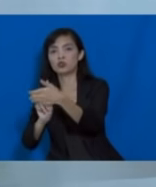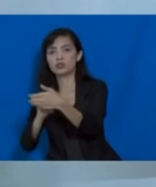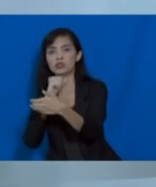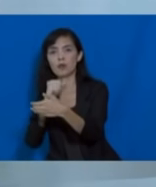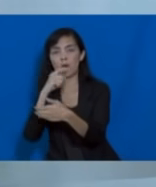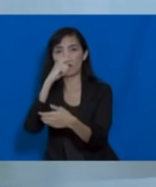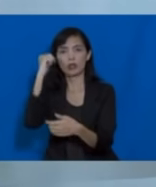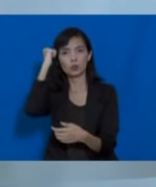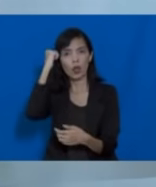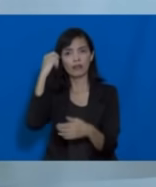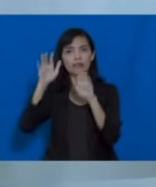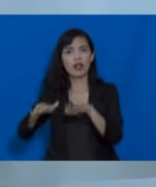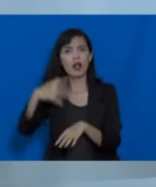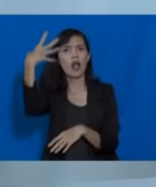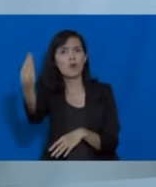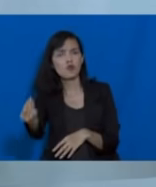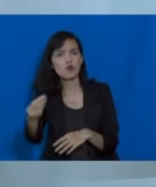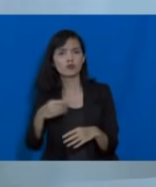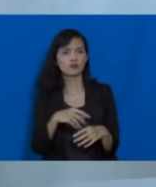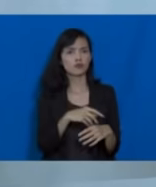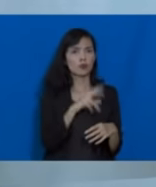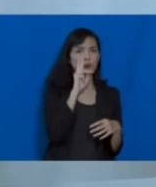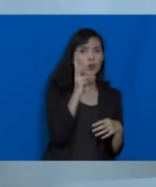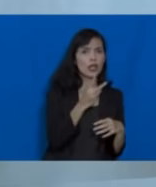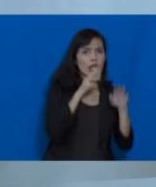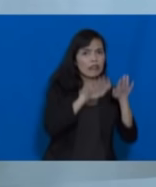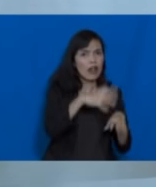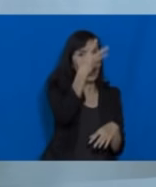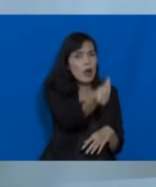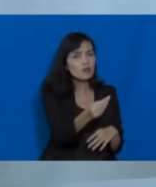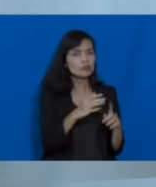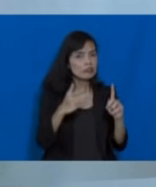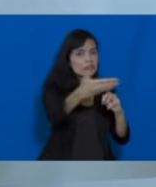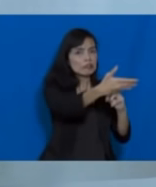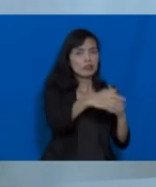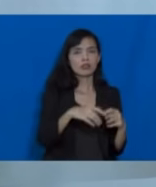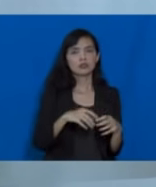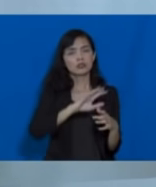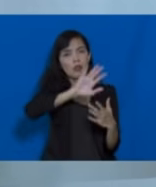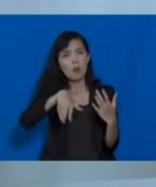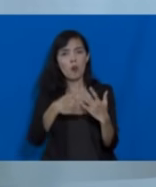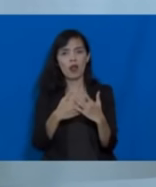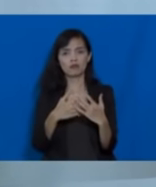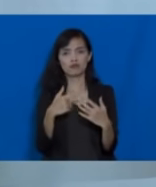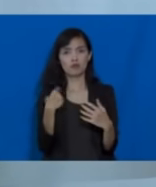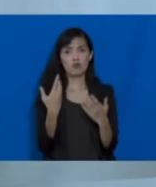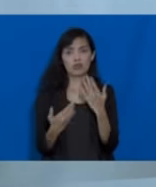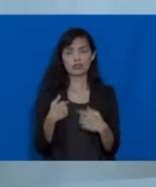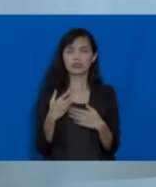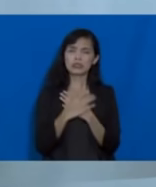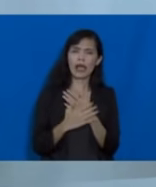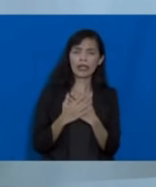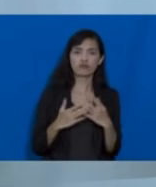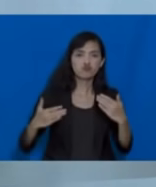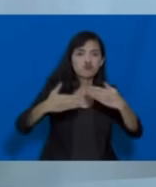tua kita yang di kampung melindungi saudara-saudara kita yang di kampung dan melindungi siapapun yang kita kasihi Oleh